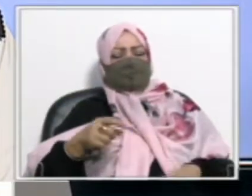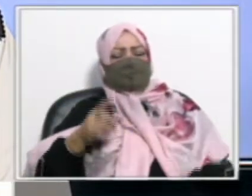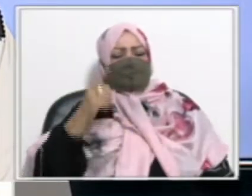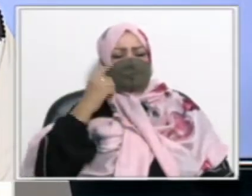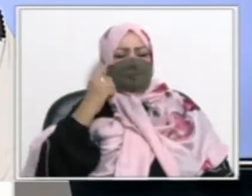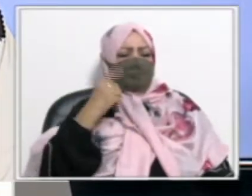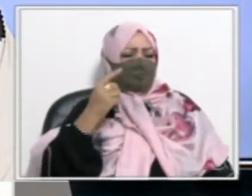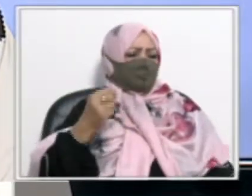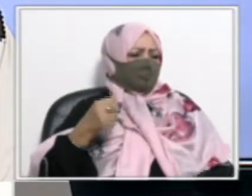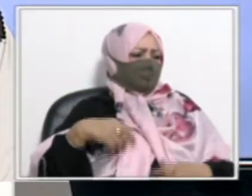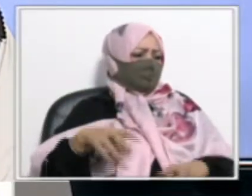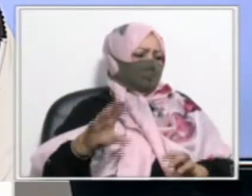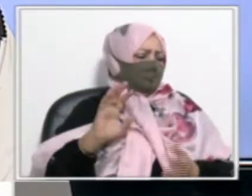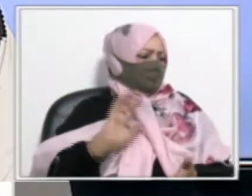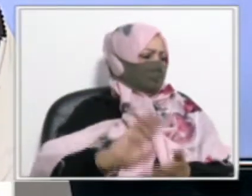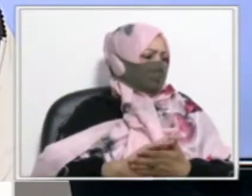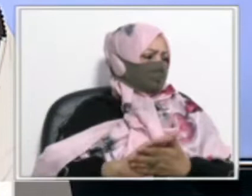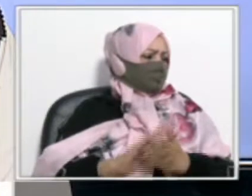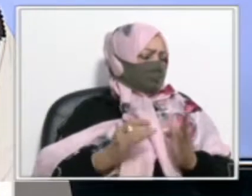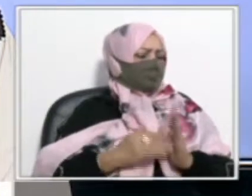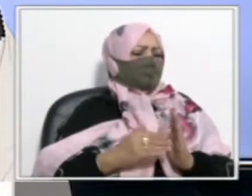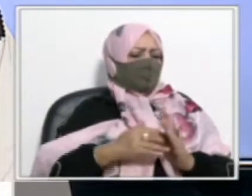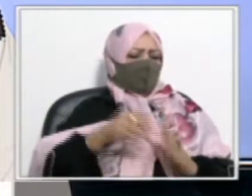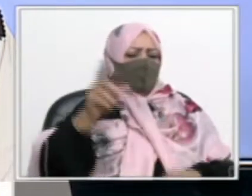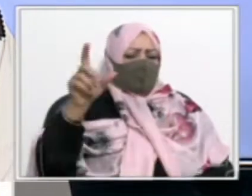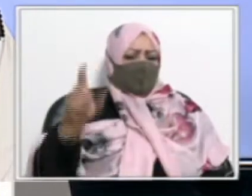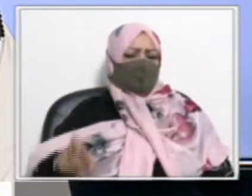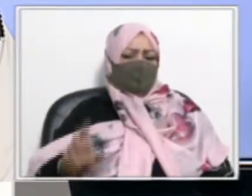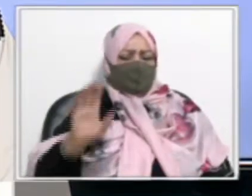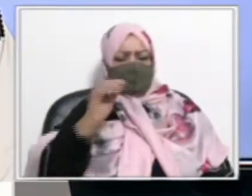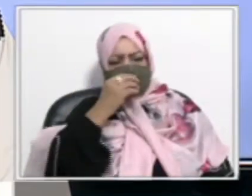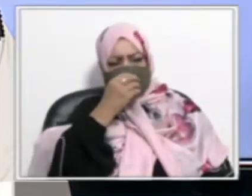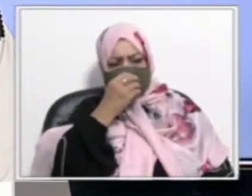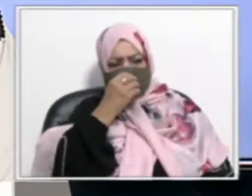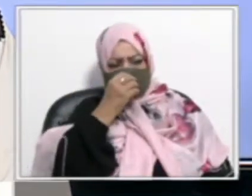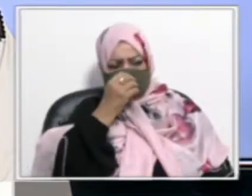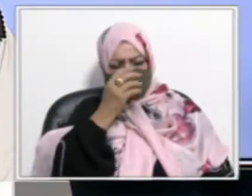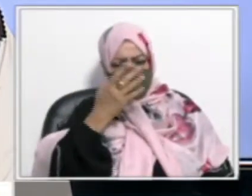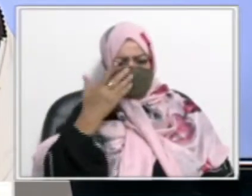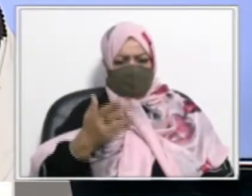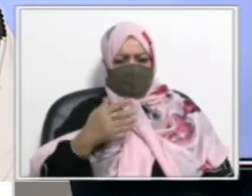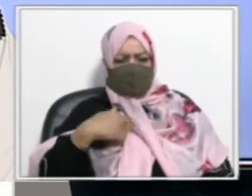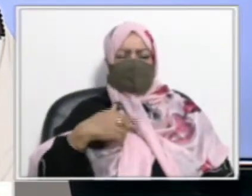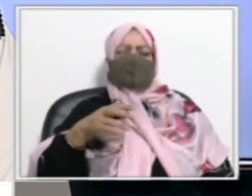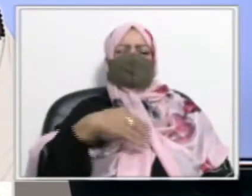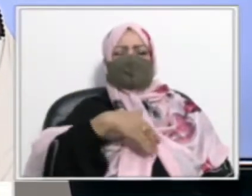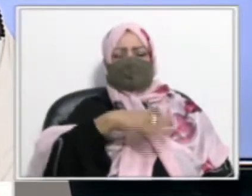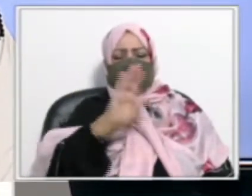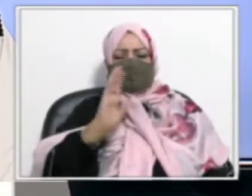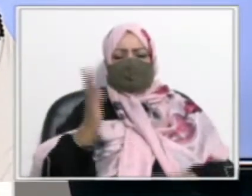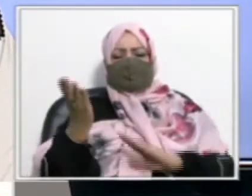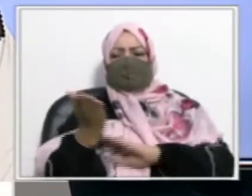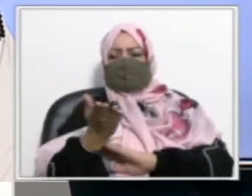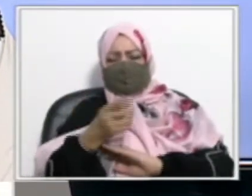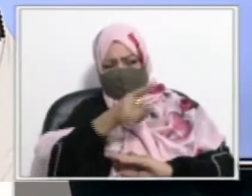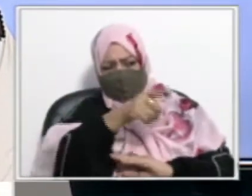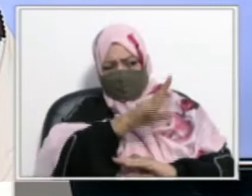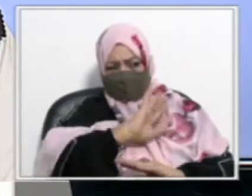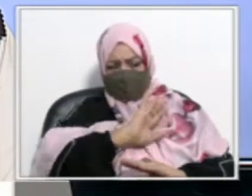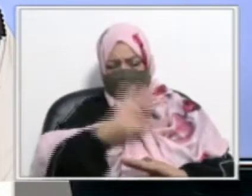الفلاني مش أنت شريت منه البضاعة، ويعلمون أنك تريد أن تبيع هذه البضاعة والمعرض نفسه يشتري